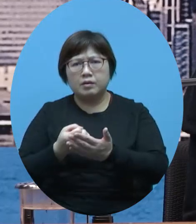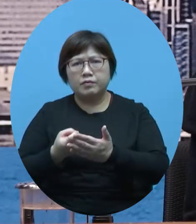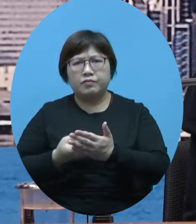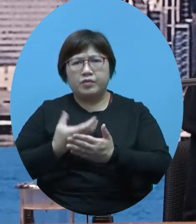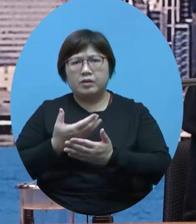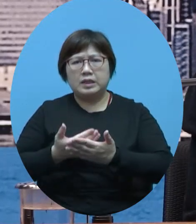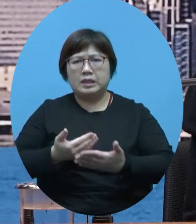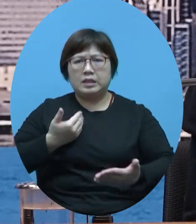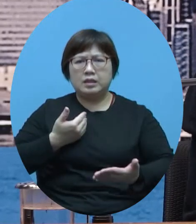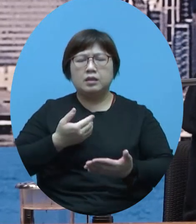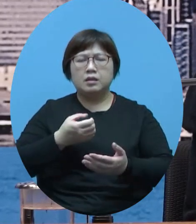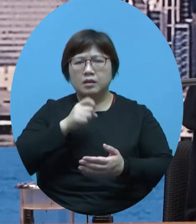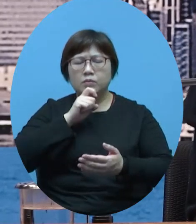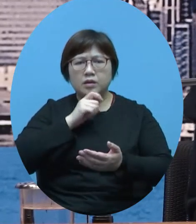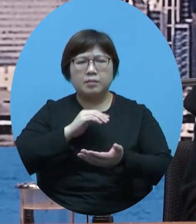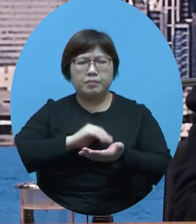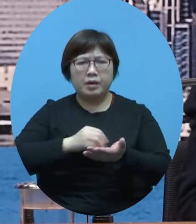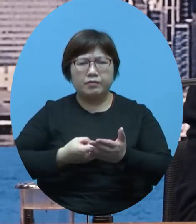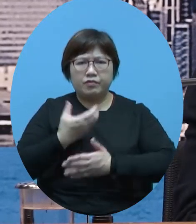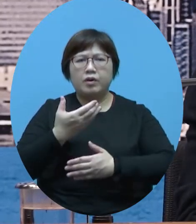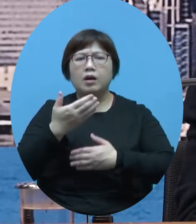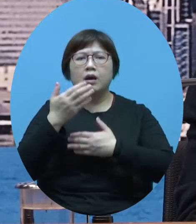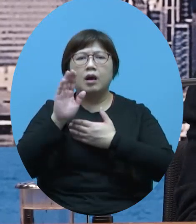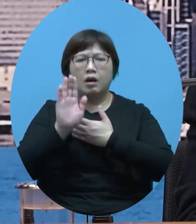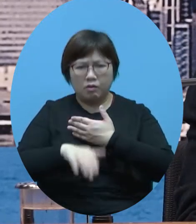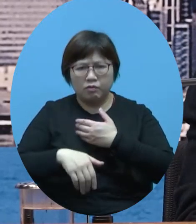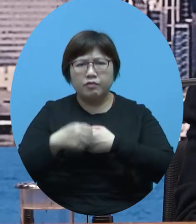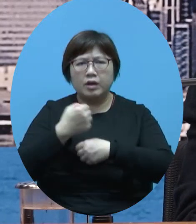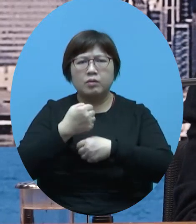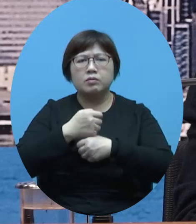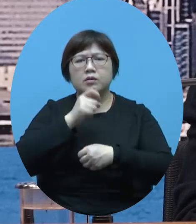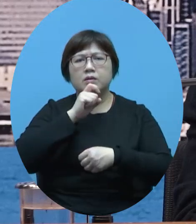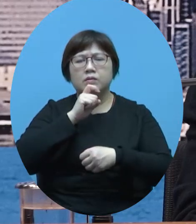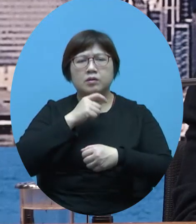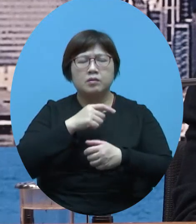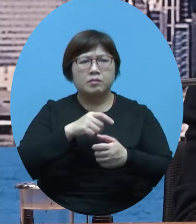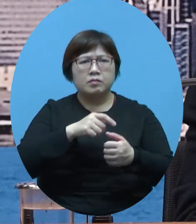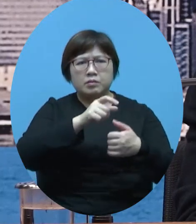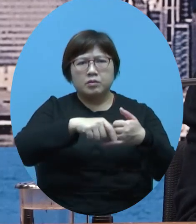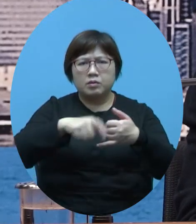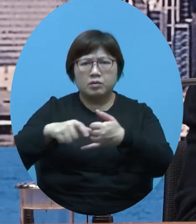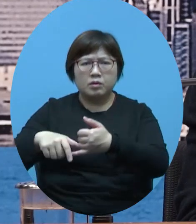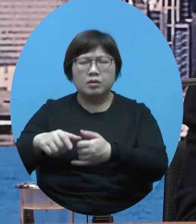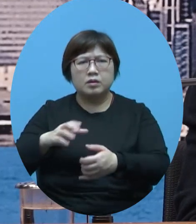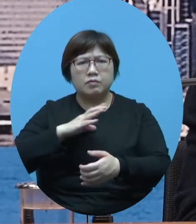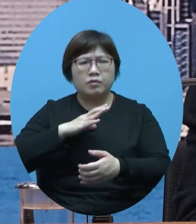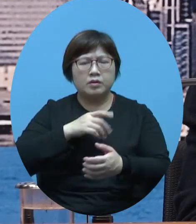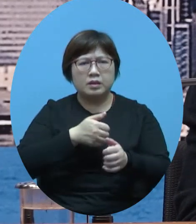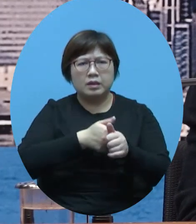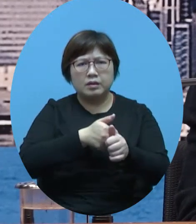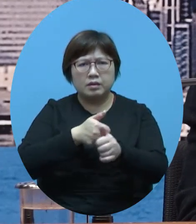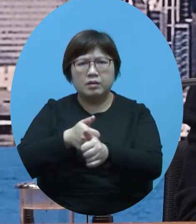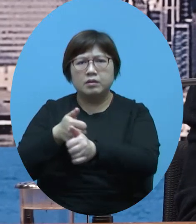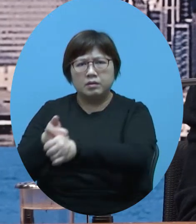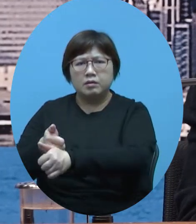些就是發病後都有上班的，所以我們都要跟回他們每個個案的情況。但是主要呢，我